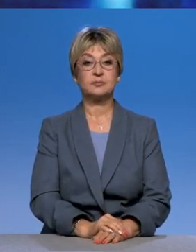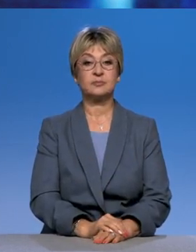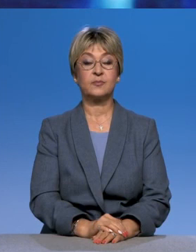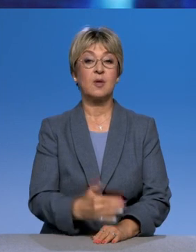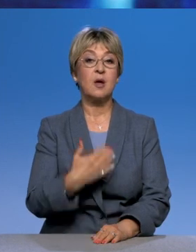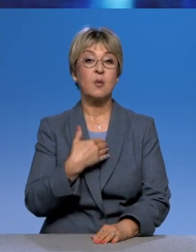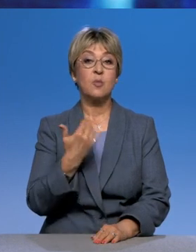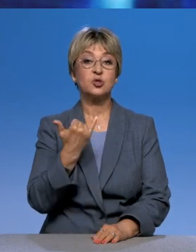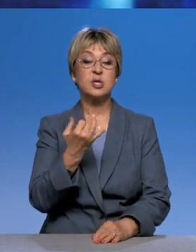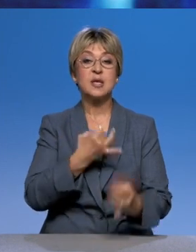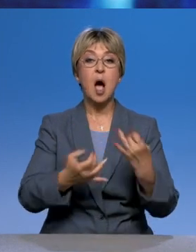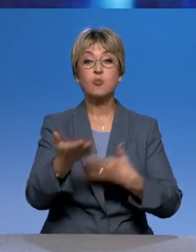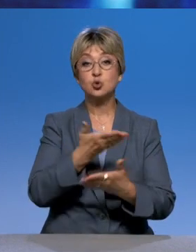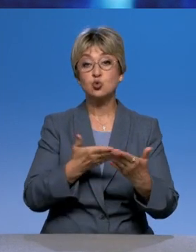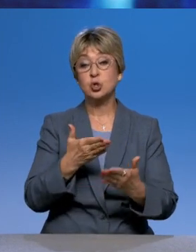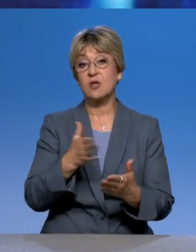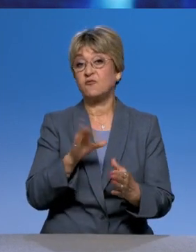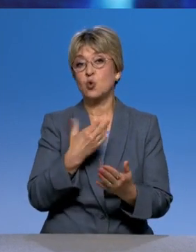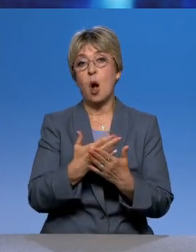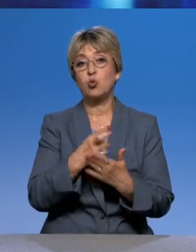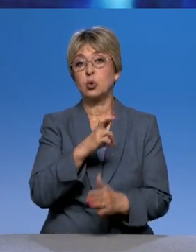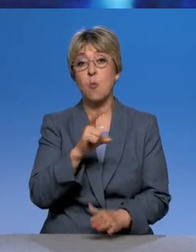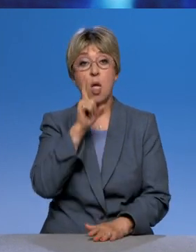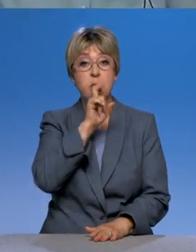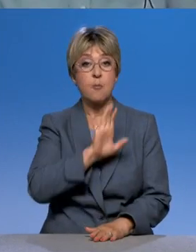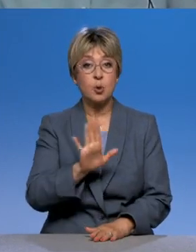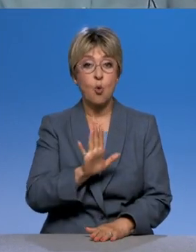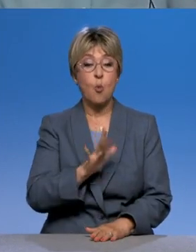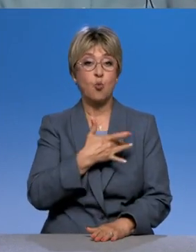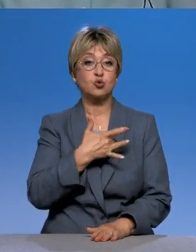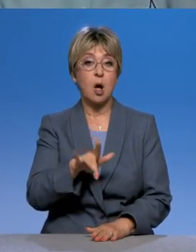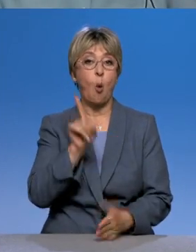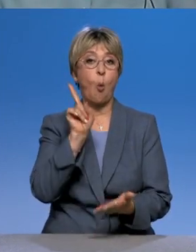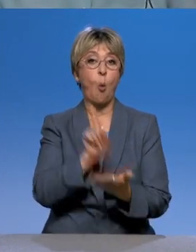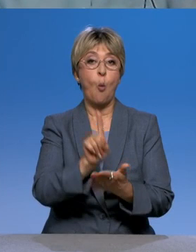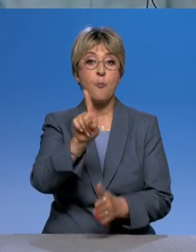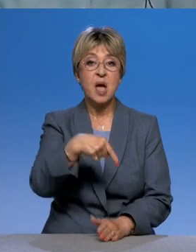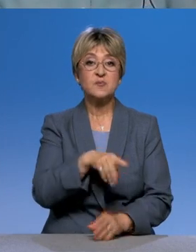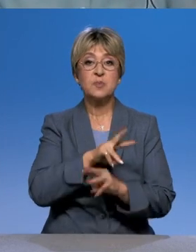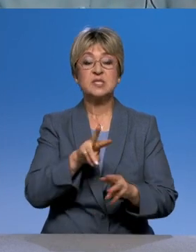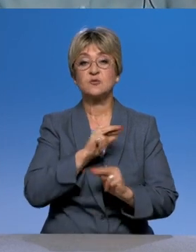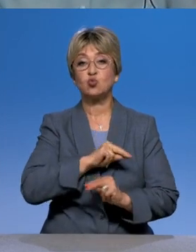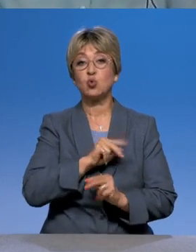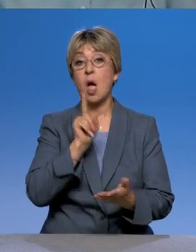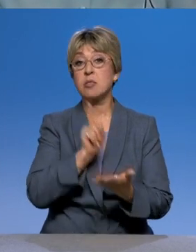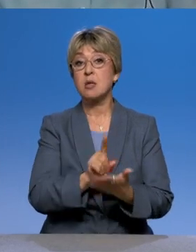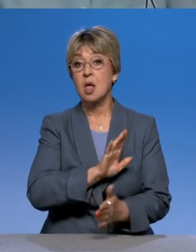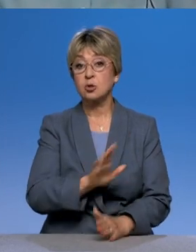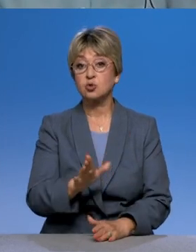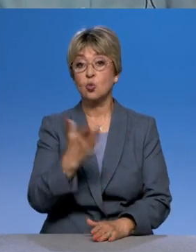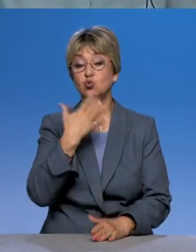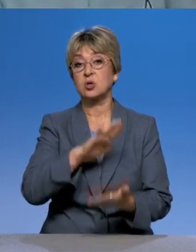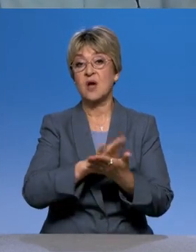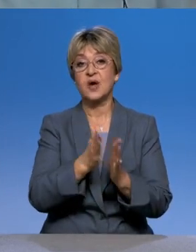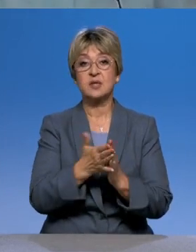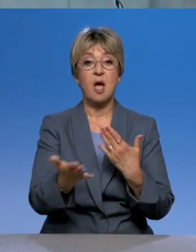сейчас вроде обсуждаем, и все так вроде неплохо. И особенно ужесточать и обязывать никого Минтруд не должен, потому что как-то договорные отношения